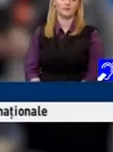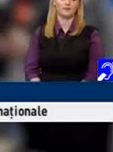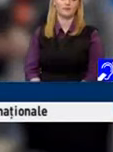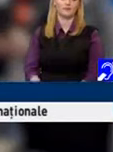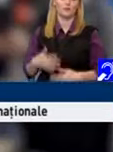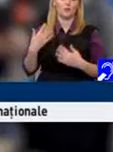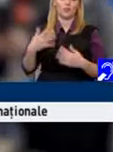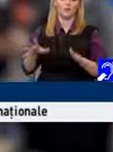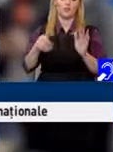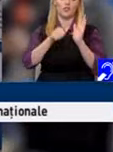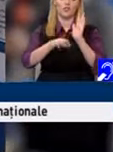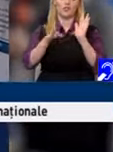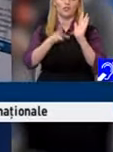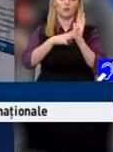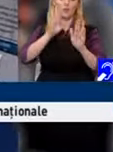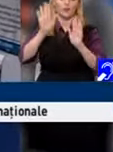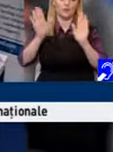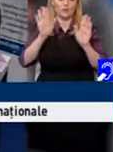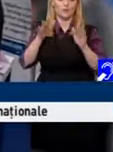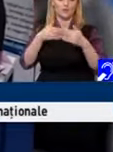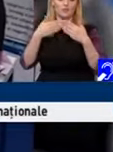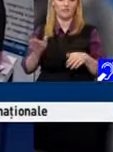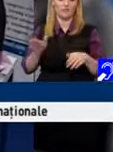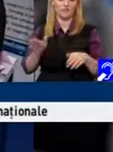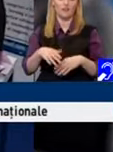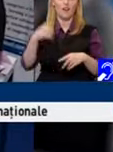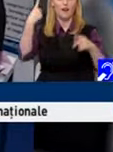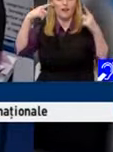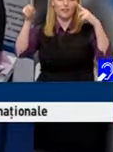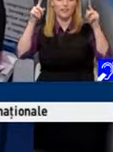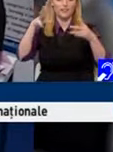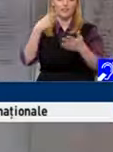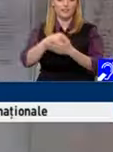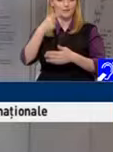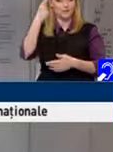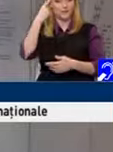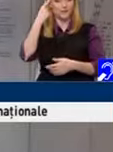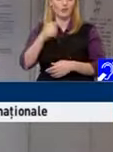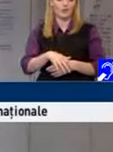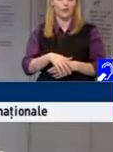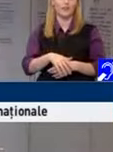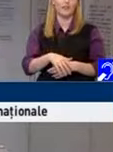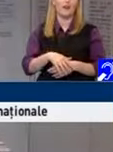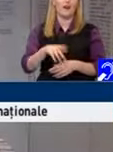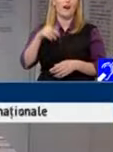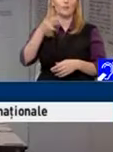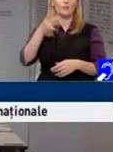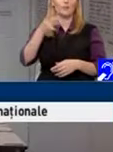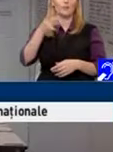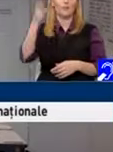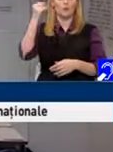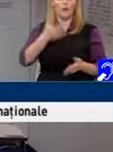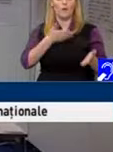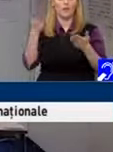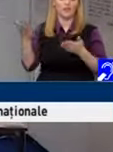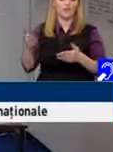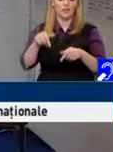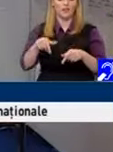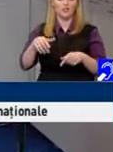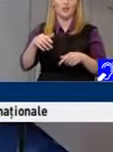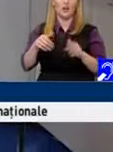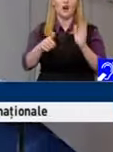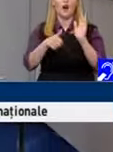La cea de-a 69-a ediție a expoziției Idei, Invenții, Produse Noi, Agenția de Stat pentru Protecția Intelectuală din Republica Moldova a participat cu